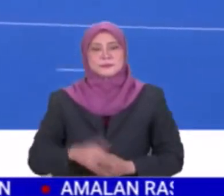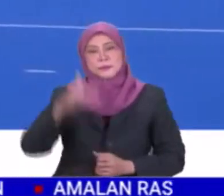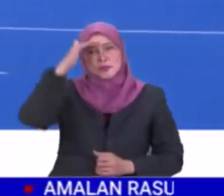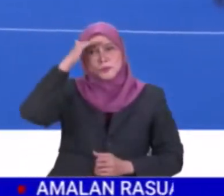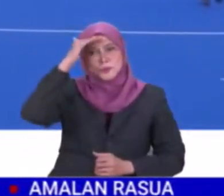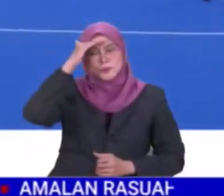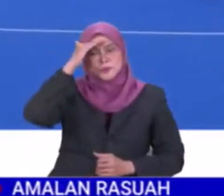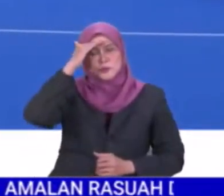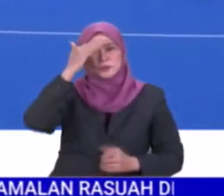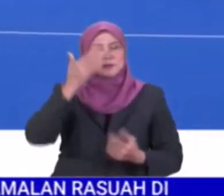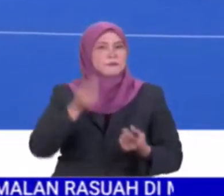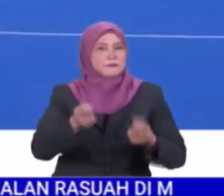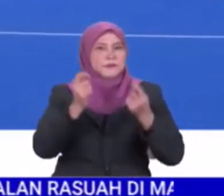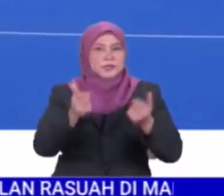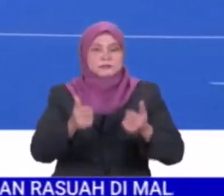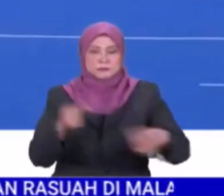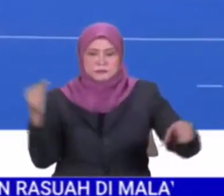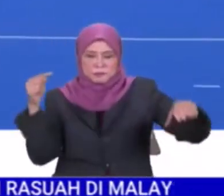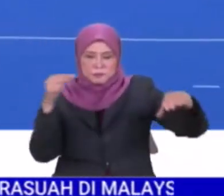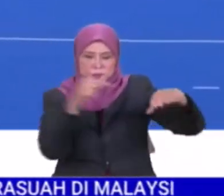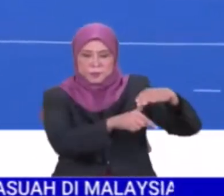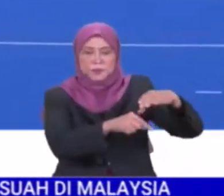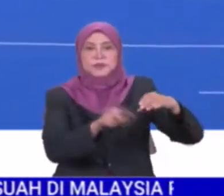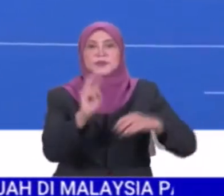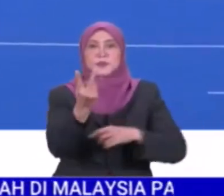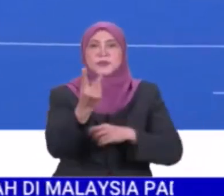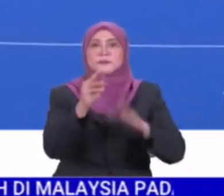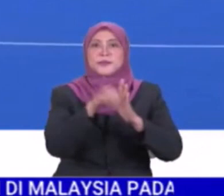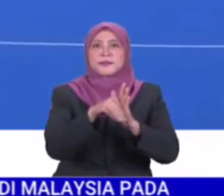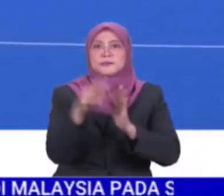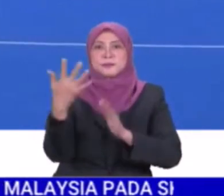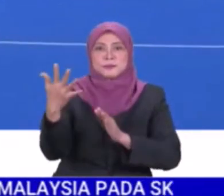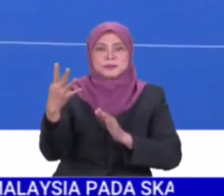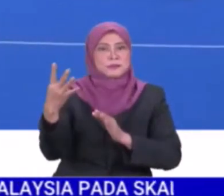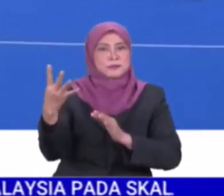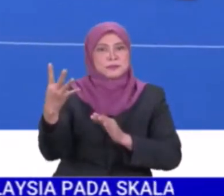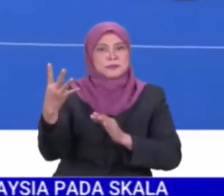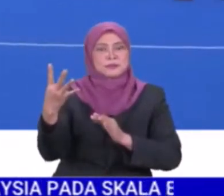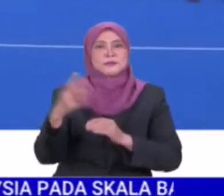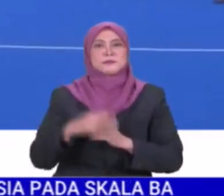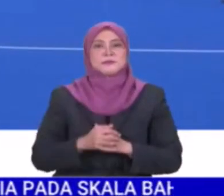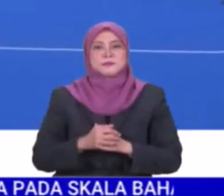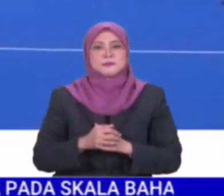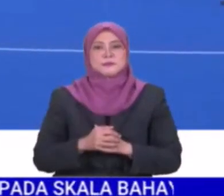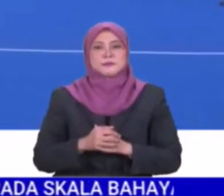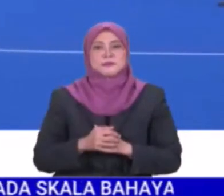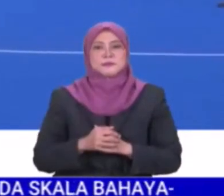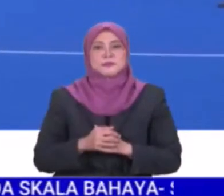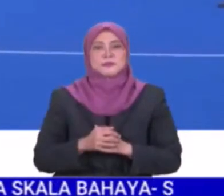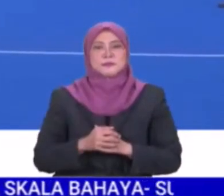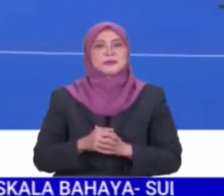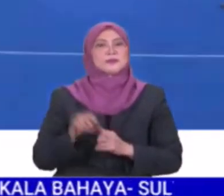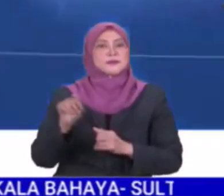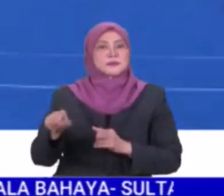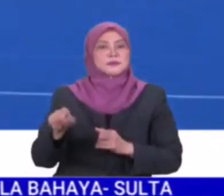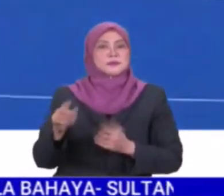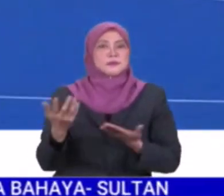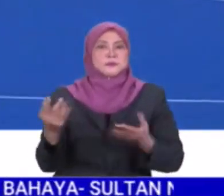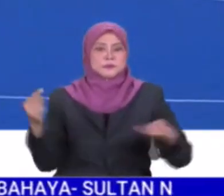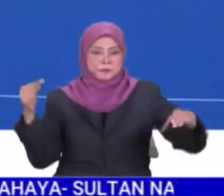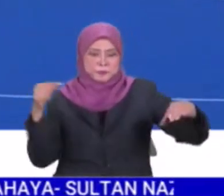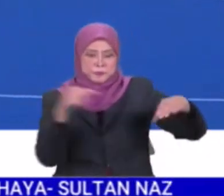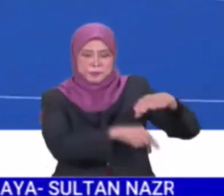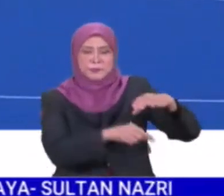Johor tidak menunggu lama untuk menjaringkan gol kedua pada minit ke-14 menerusi Alfarico Lance Liao Junior yang diadakan